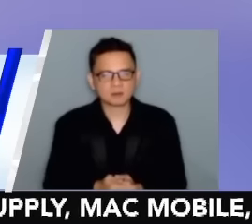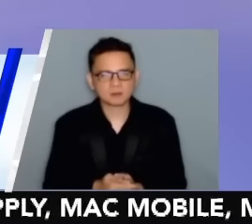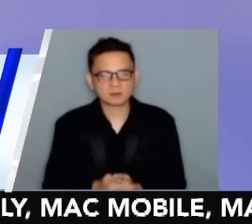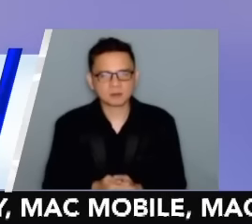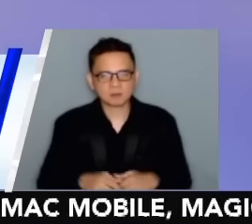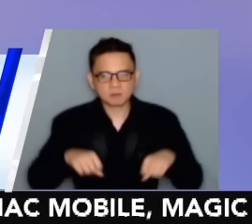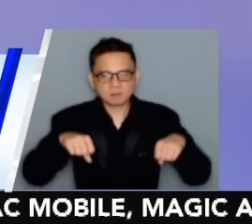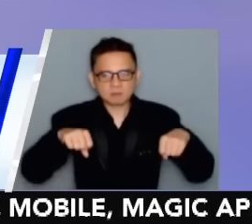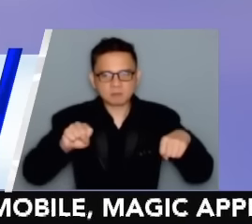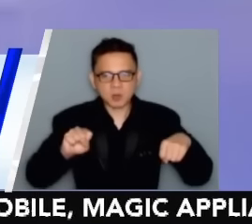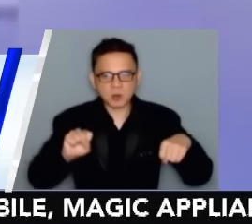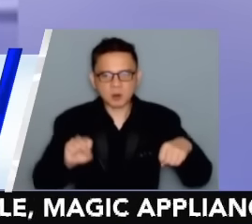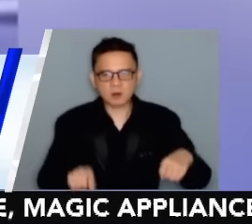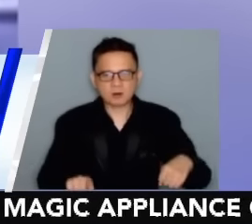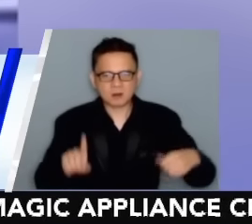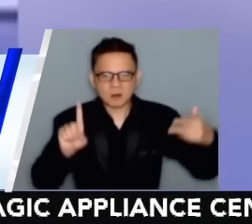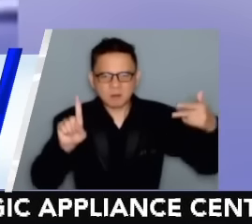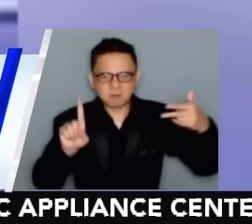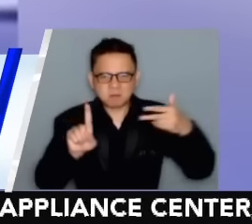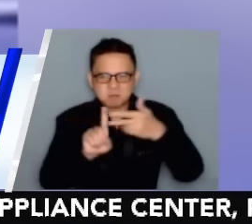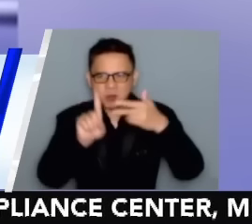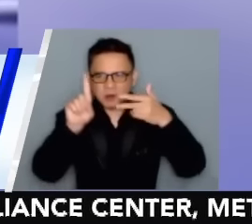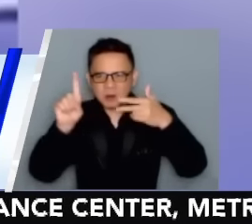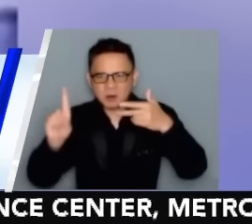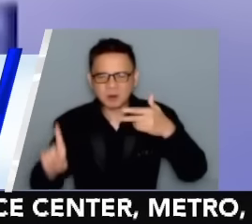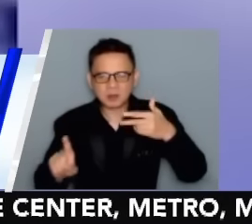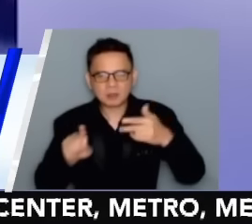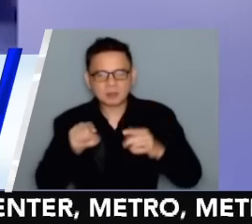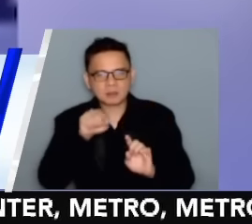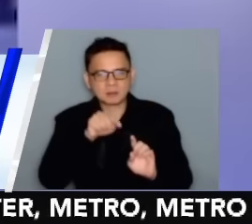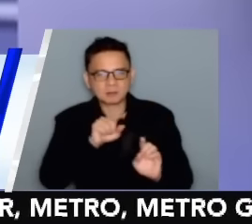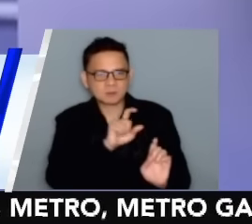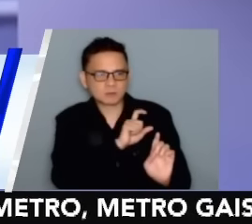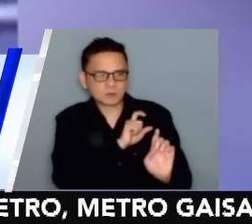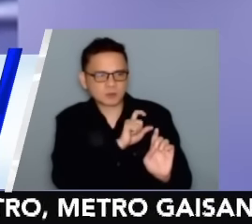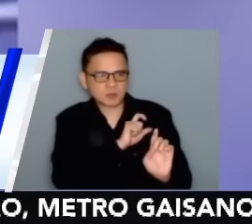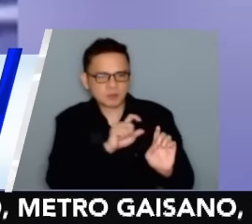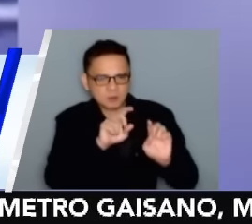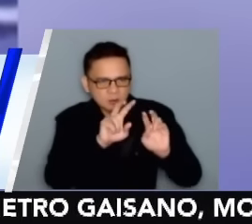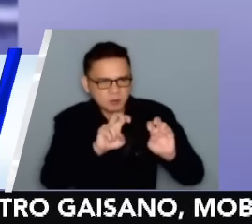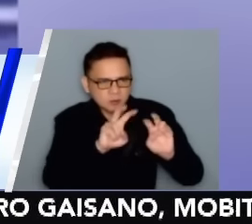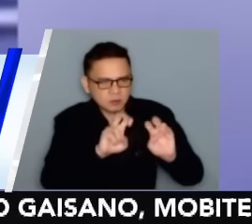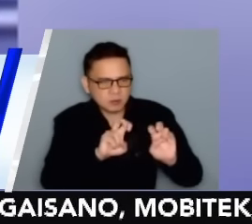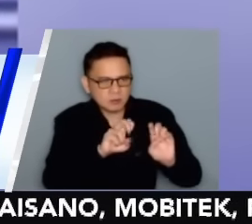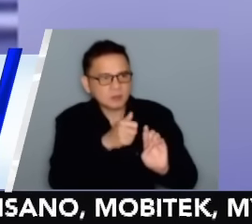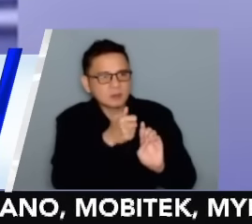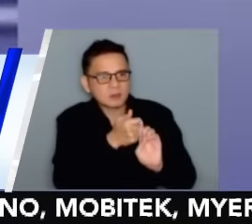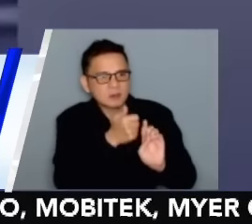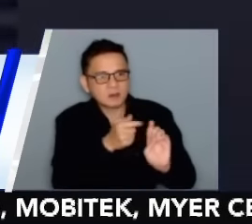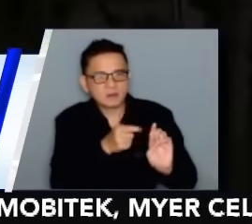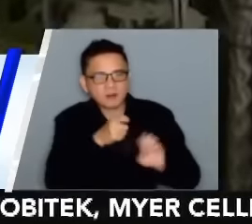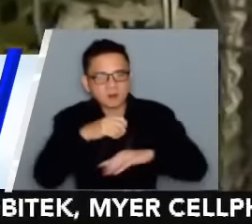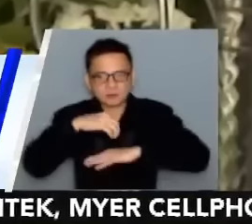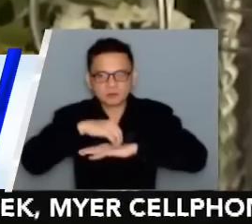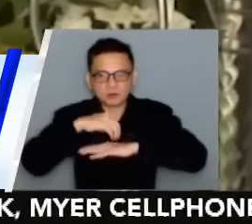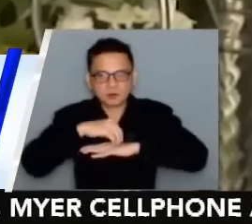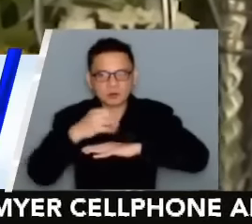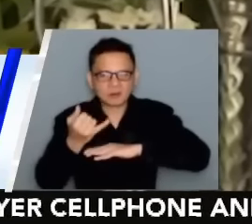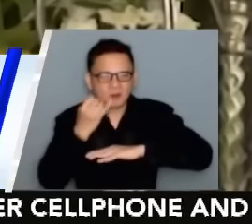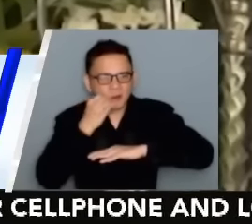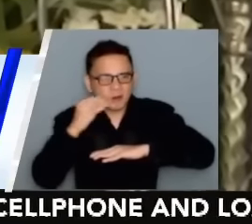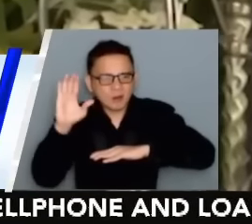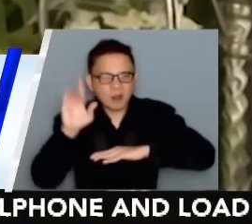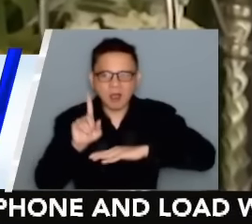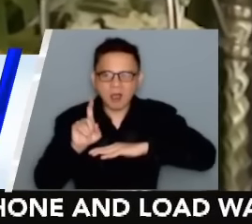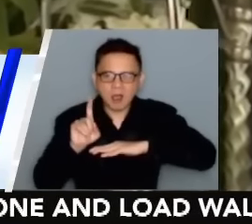base sa imbestigasyon ng pulisya galing ang biktima sa tindahan at Pauwi na sana ng mangyari ang insidente naisugod